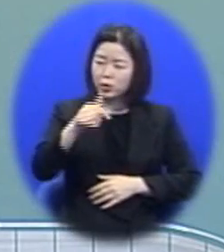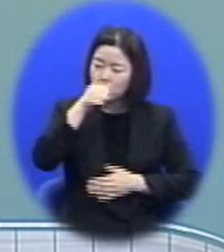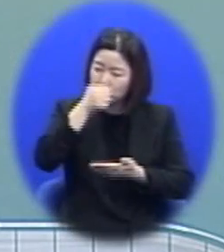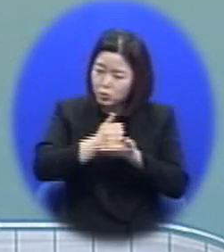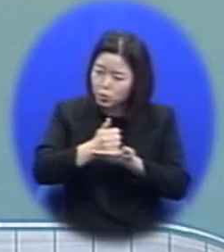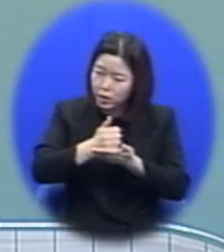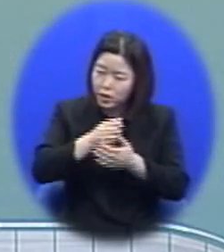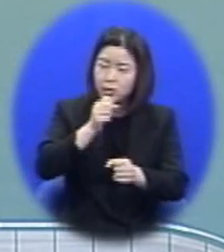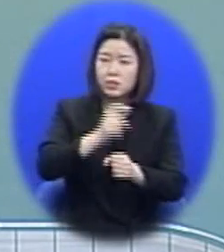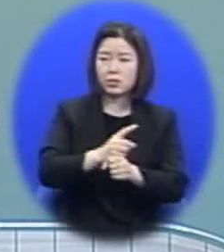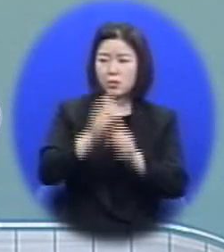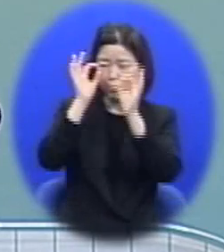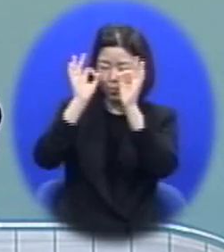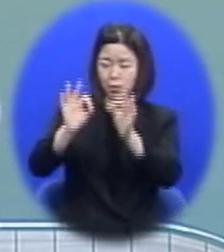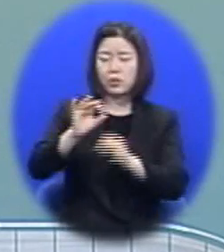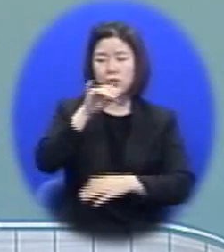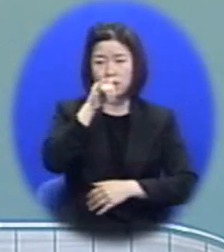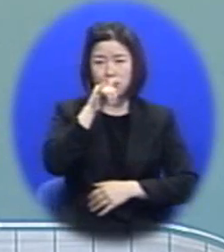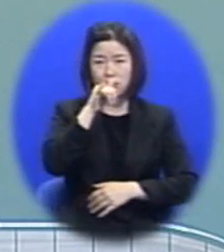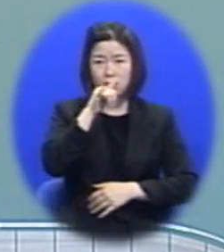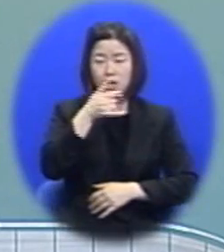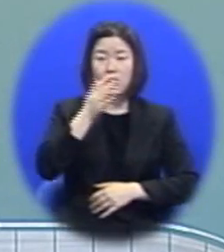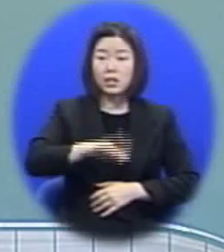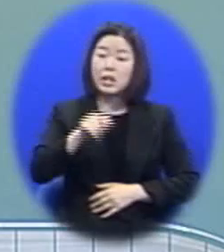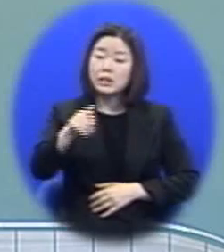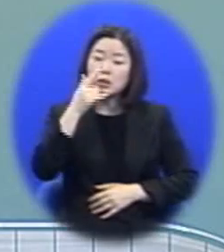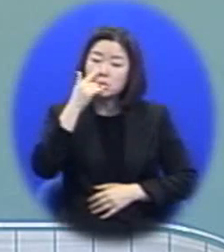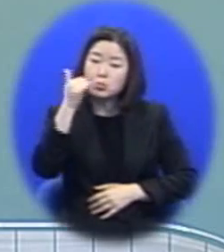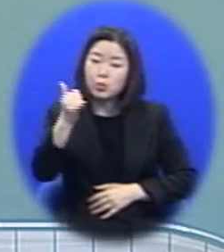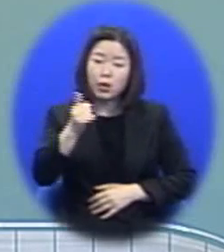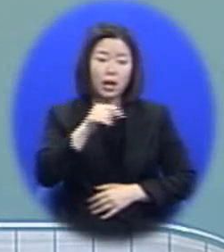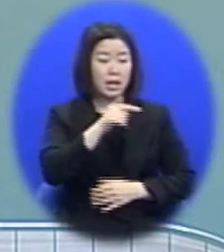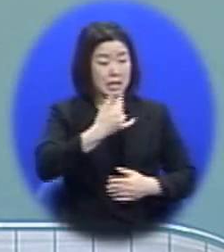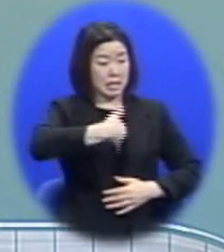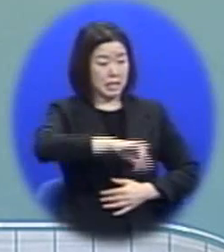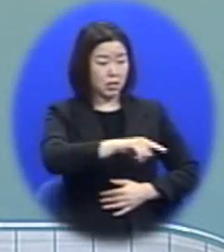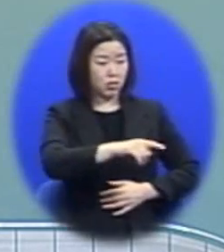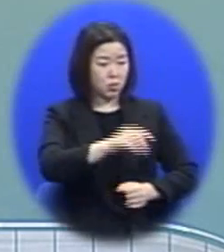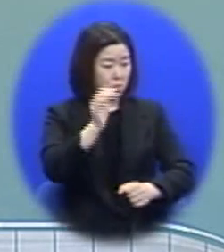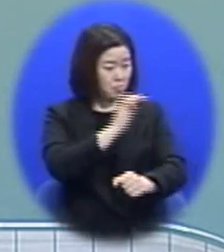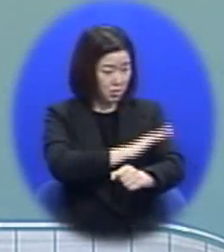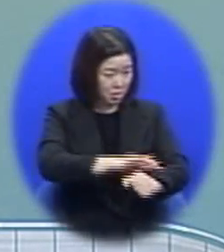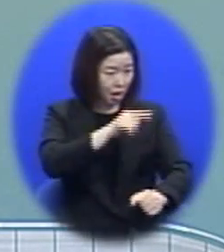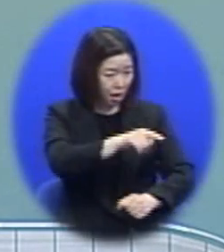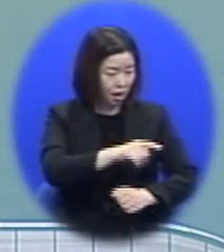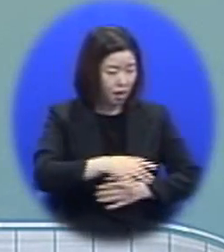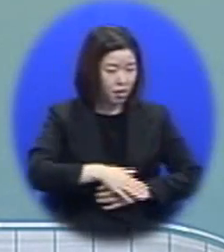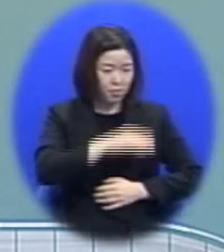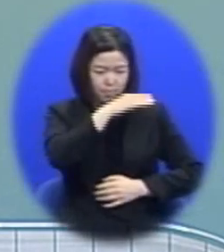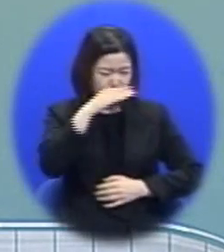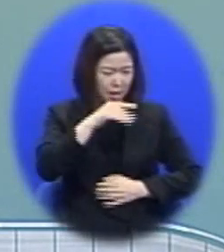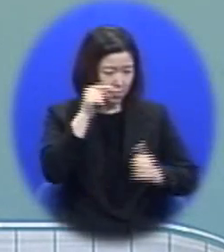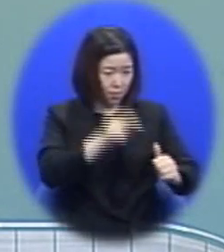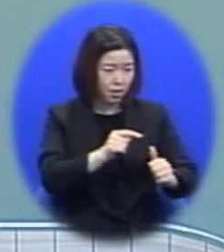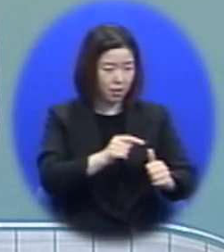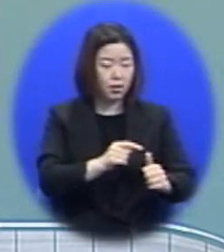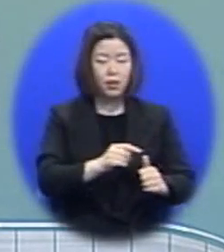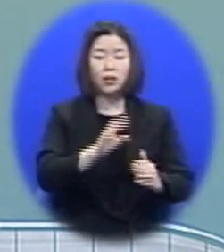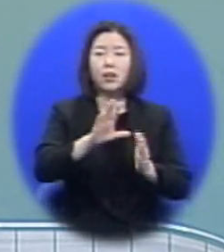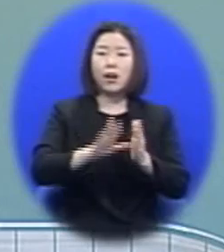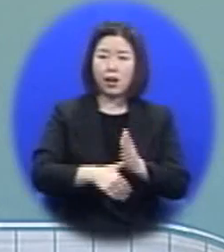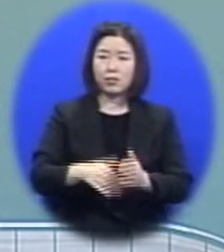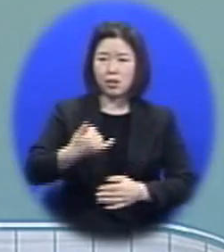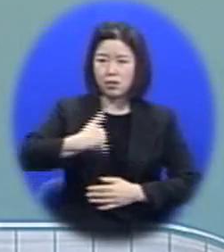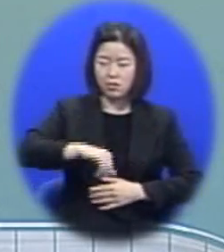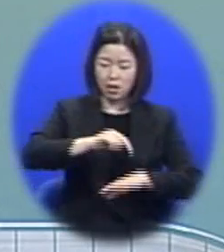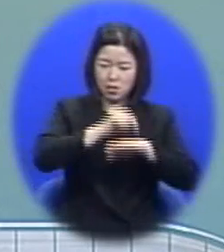됩니다 그런데 그 부모가 자녀에게 잘하라 바로 하라 똑바로 하라 그렇게 말을 할 때 자녀들의